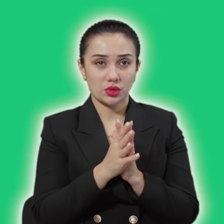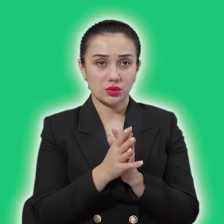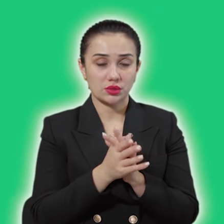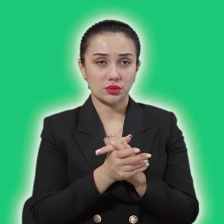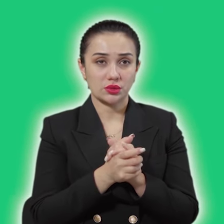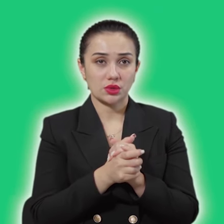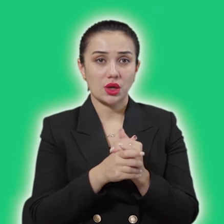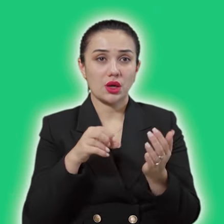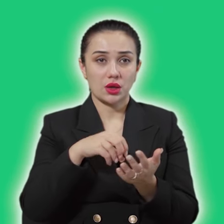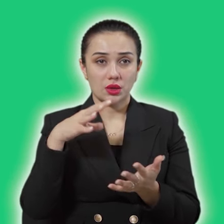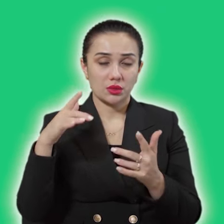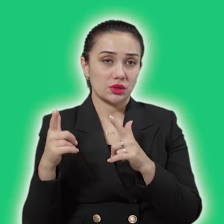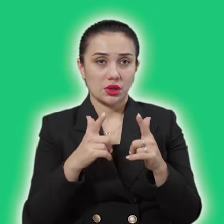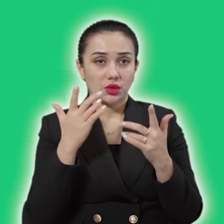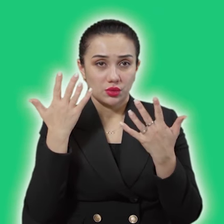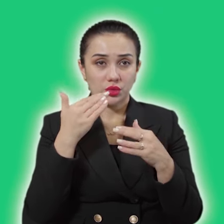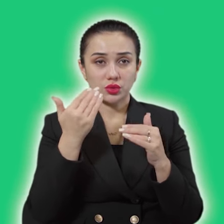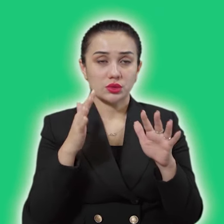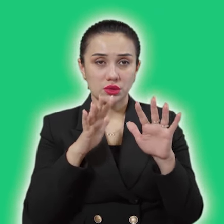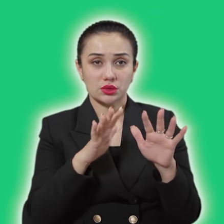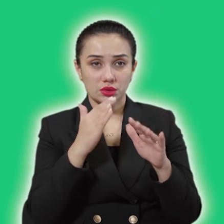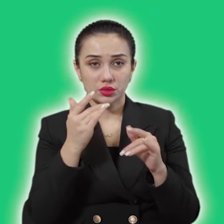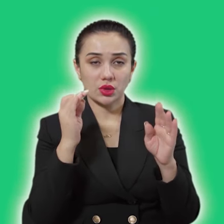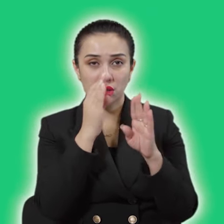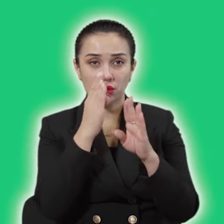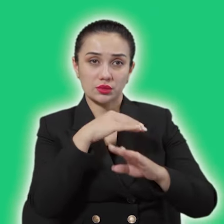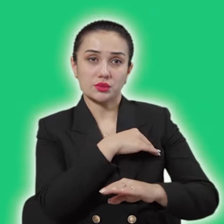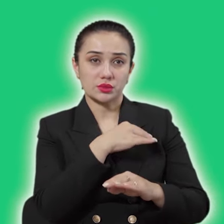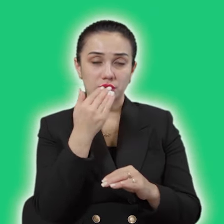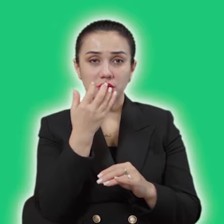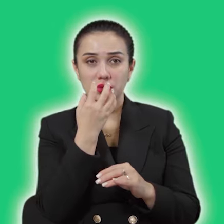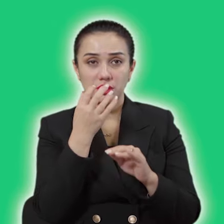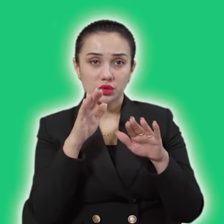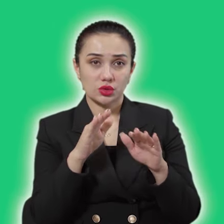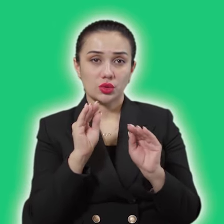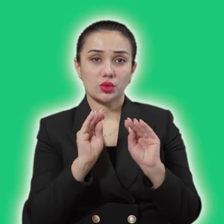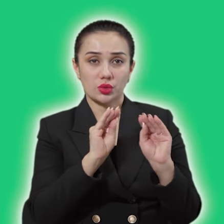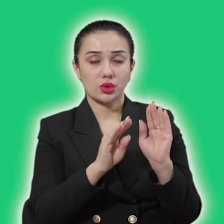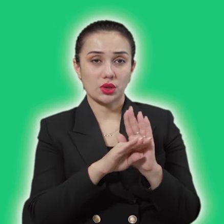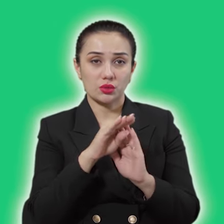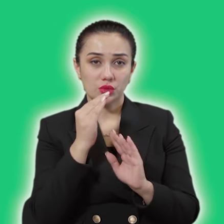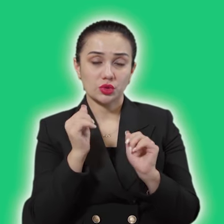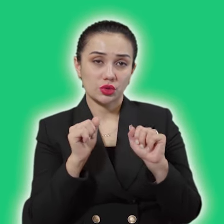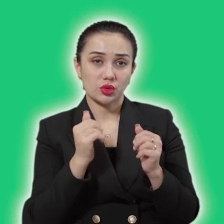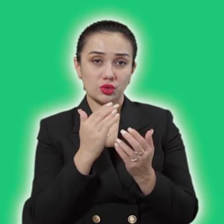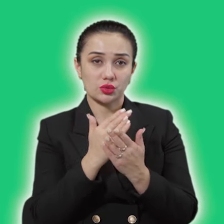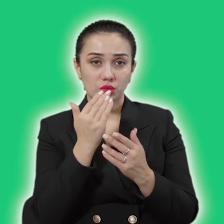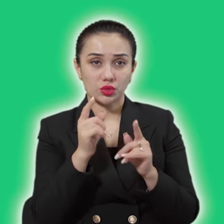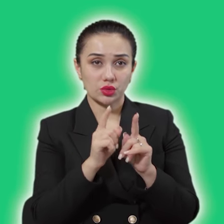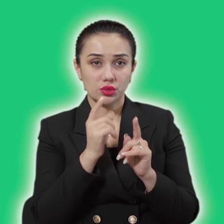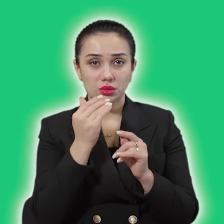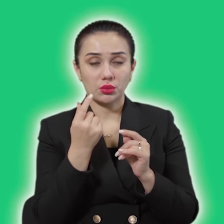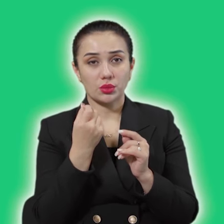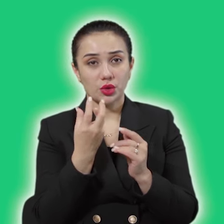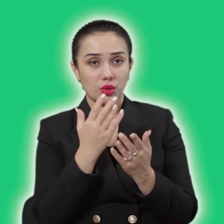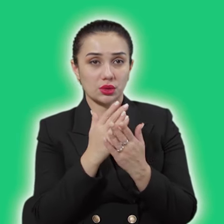bo'ladi. Xamir tayyor bo'lgandan so'ng uni tindirish uchun havo harorati issiqroq joyga qo'ygan ma'qul. Iloji bo'lsa, uning